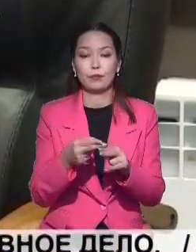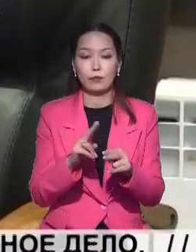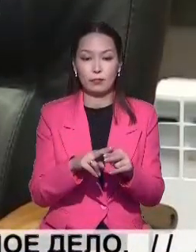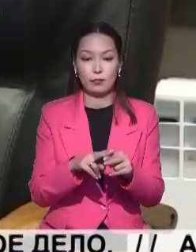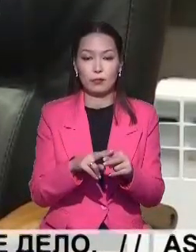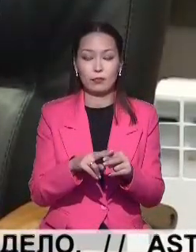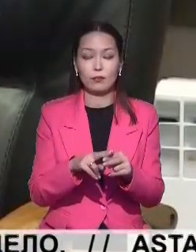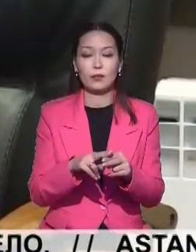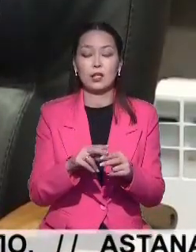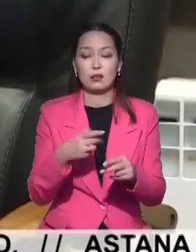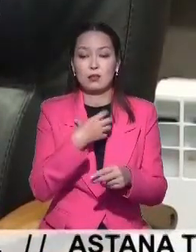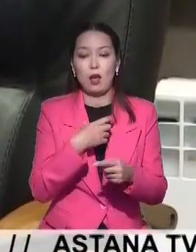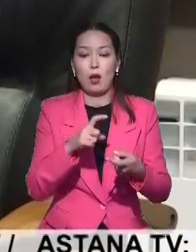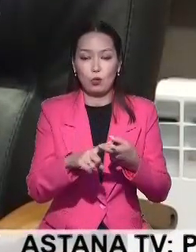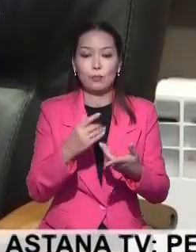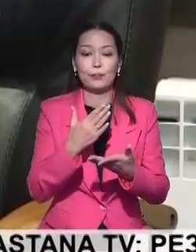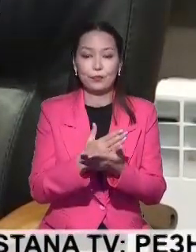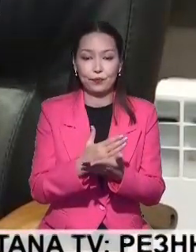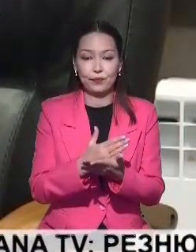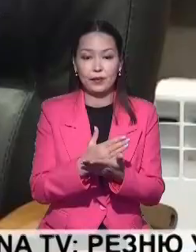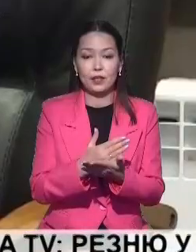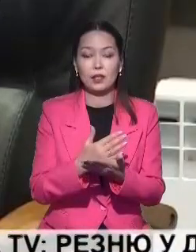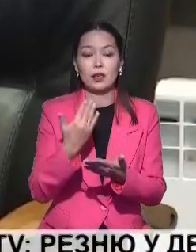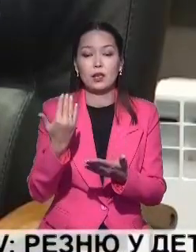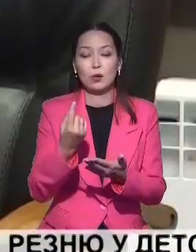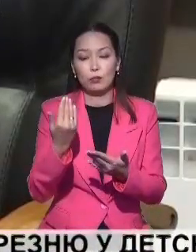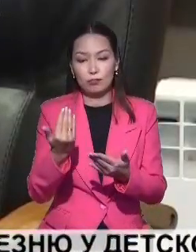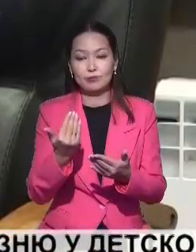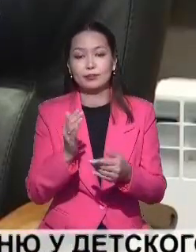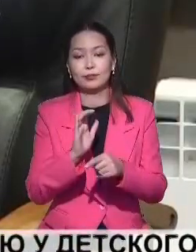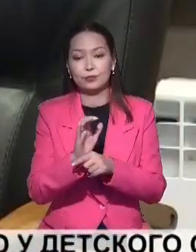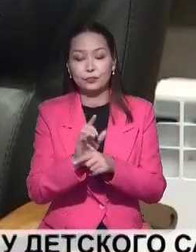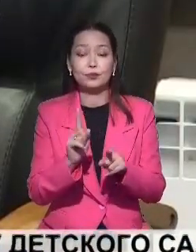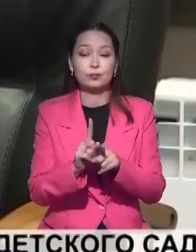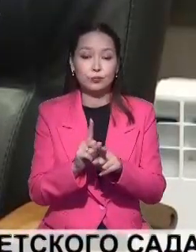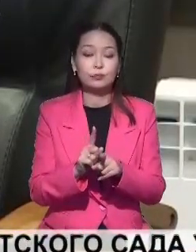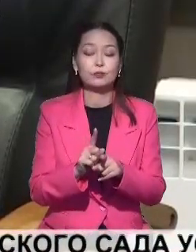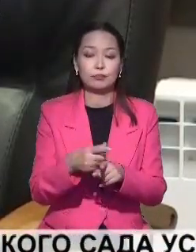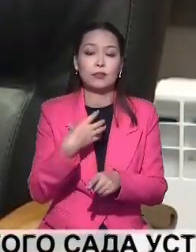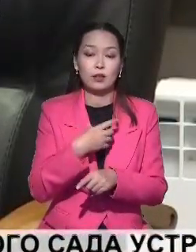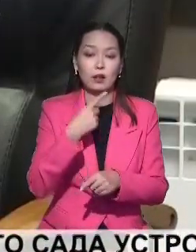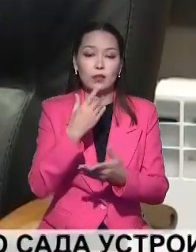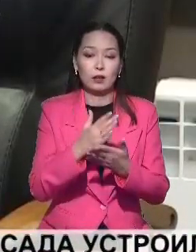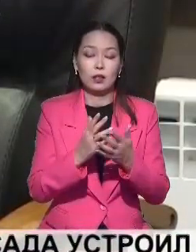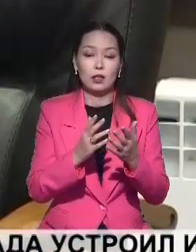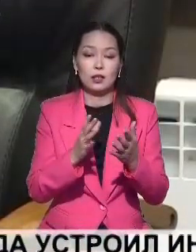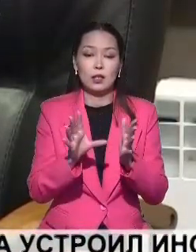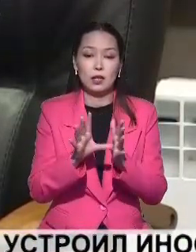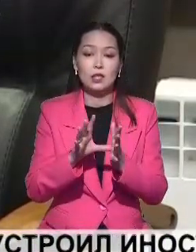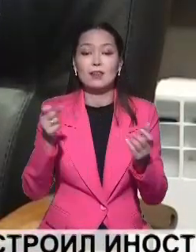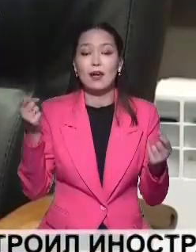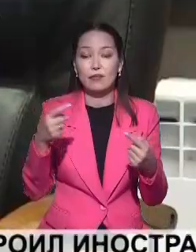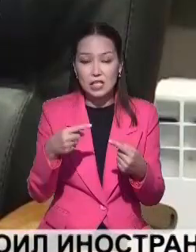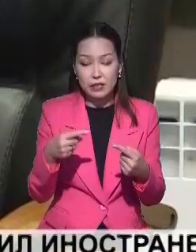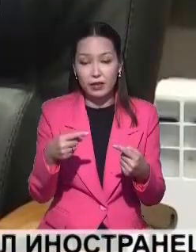электроэнергия отключается, оборудование останавливается, продукция выкидывается. Соответственно, это